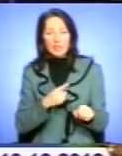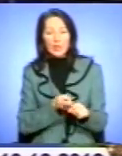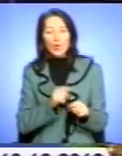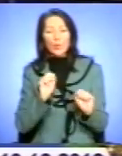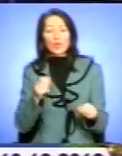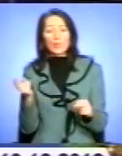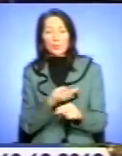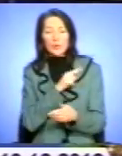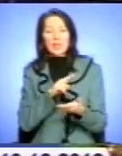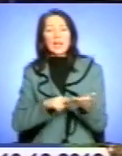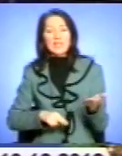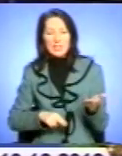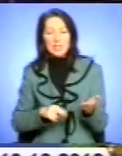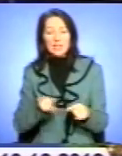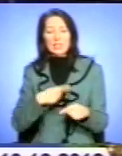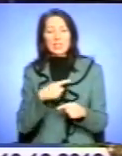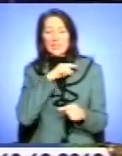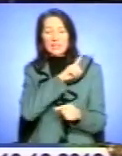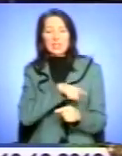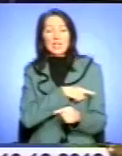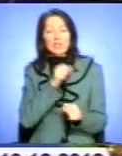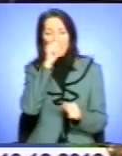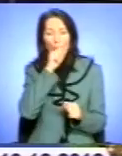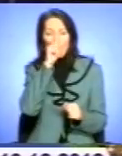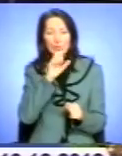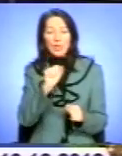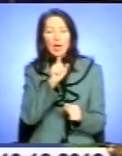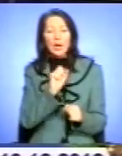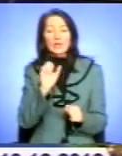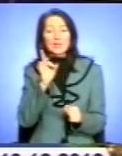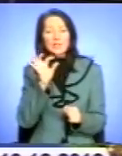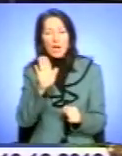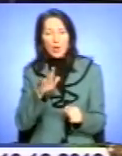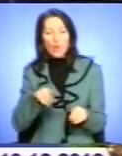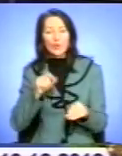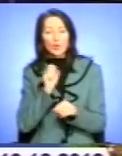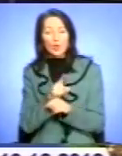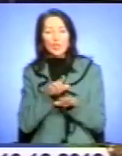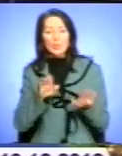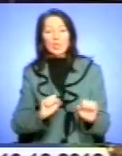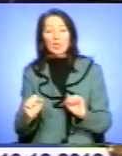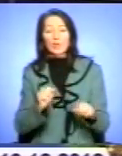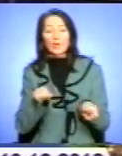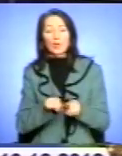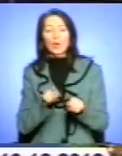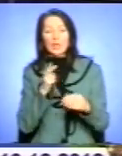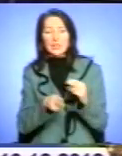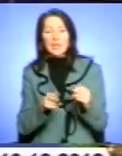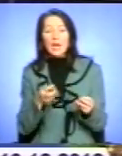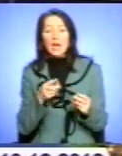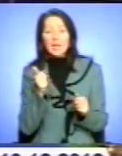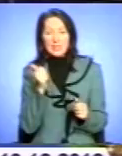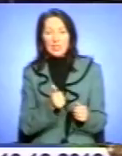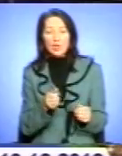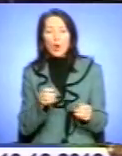через сильні морози, що прийшли в Україну, Азаров доручив місцевим керівникам до кінця тижня обладнати пункти обігріву у